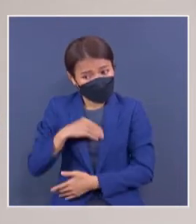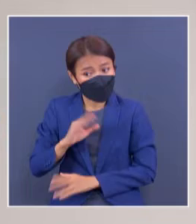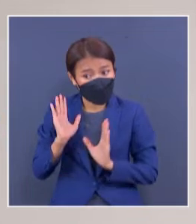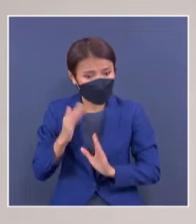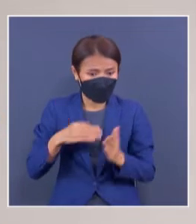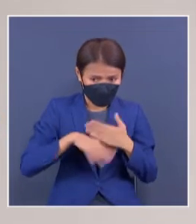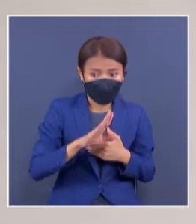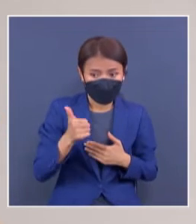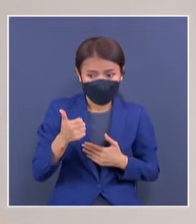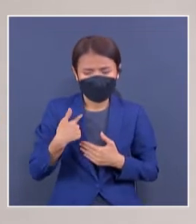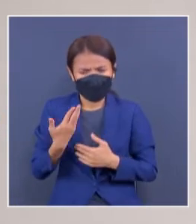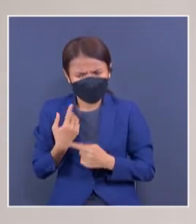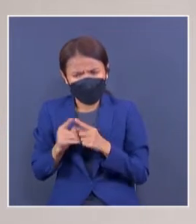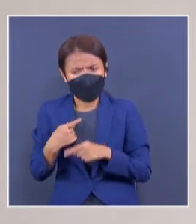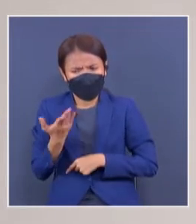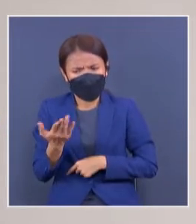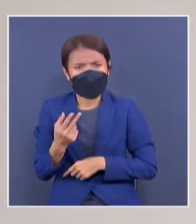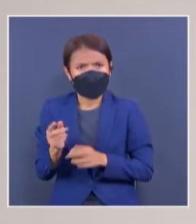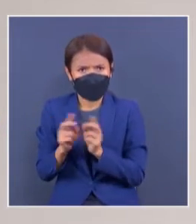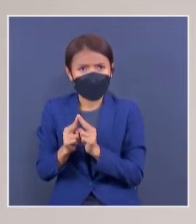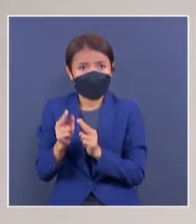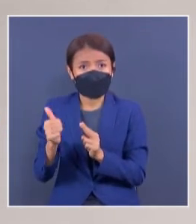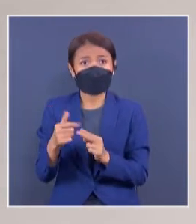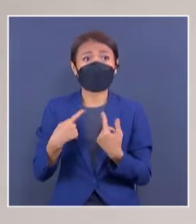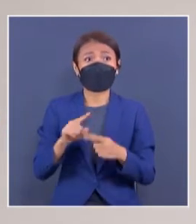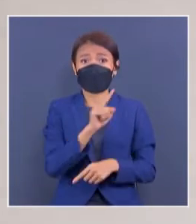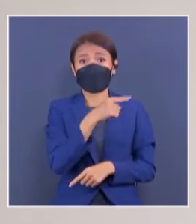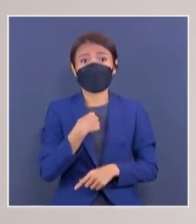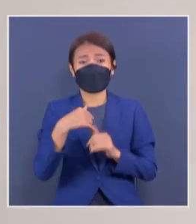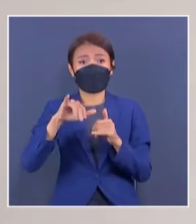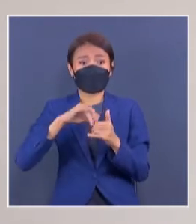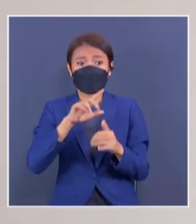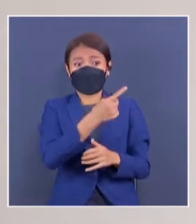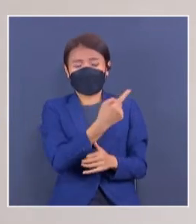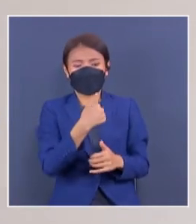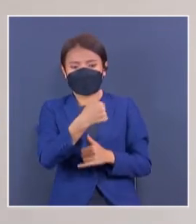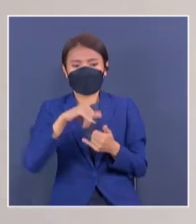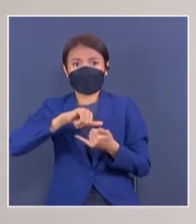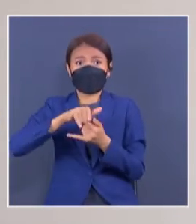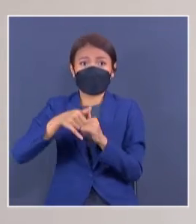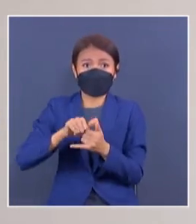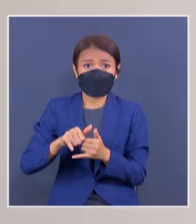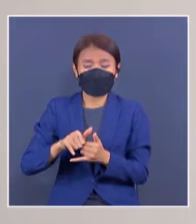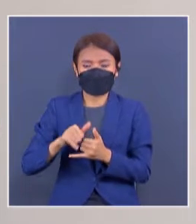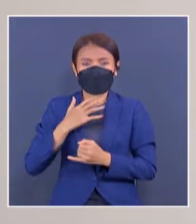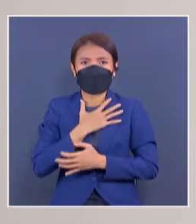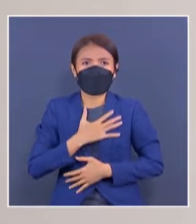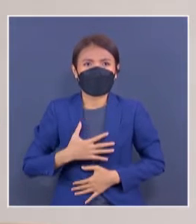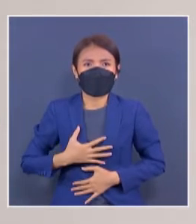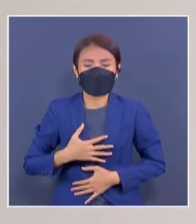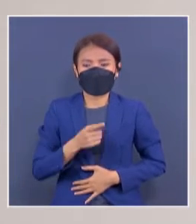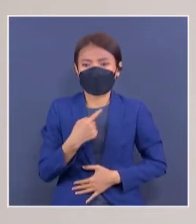บว่ามันก็แบบถอดเสื้อหนูแล้วมันก็แบบเริ่มเล้าลมหรืออะไรอย่างงี้พอแล้วมันก็แบบว่าถอดกางเกงหนูก็เลยแบบว่า